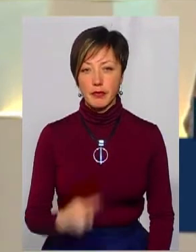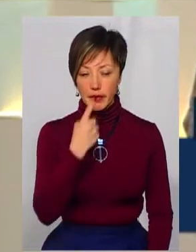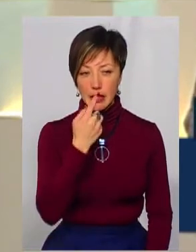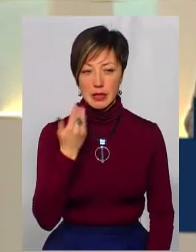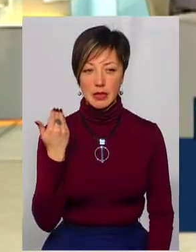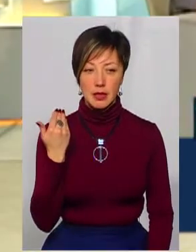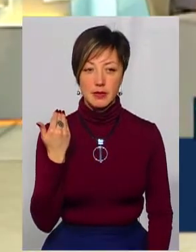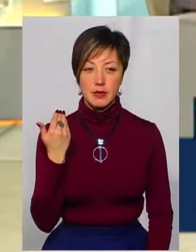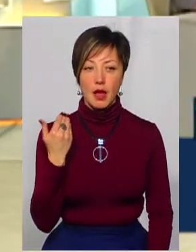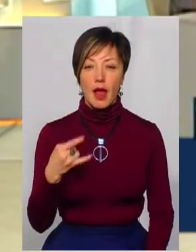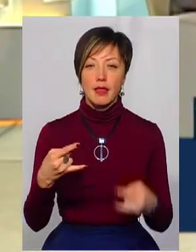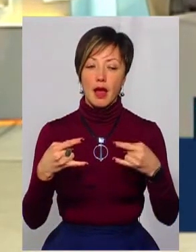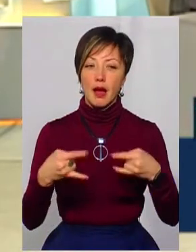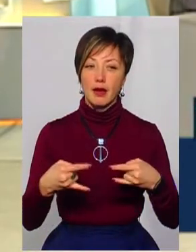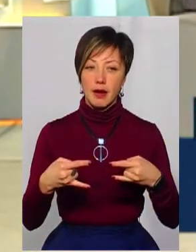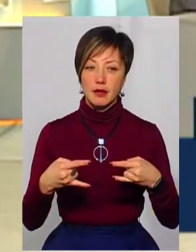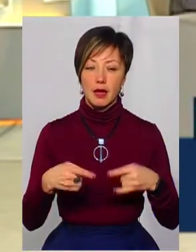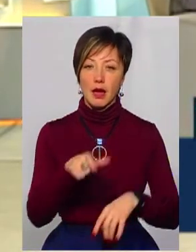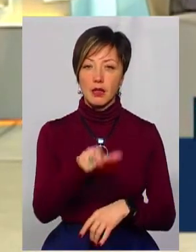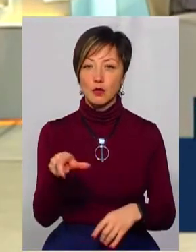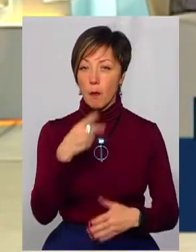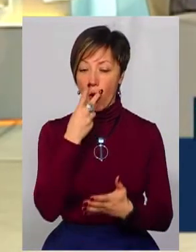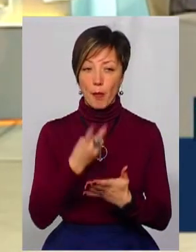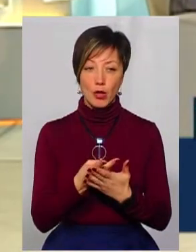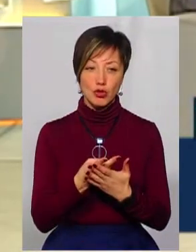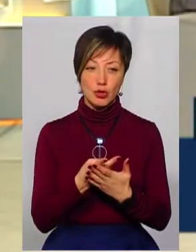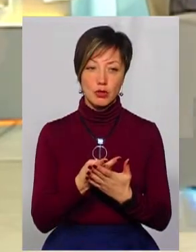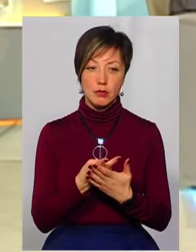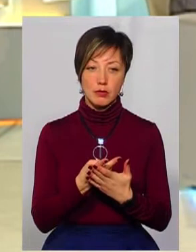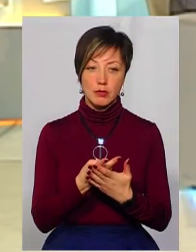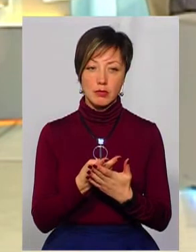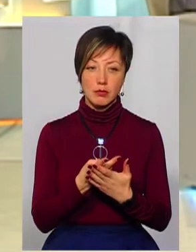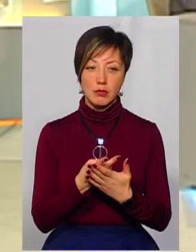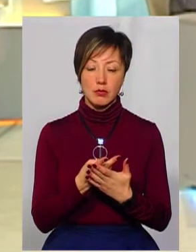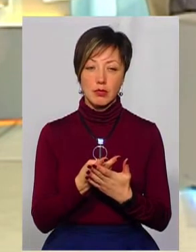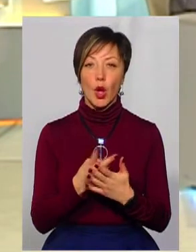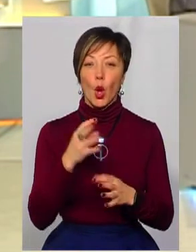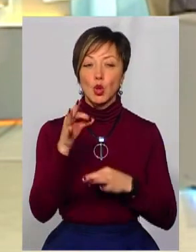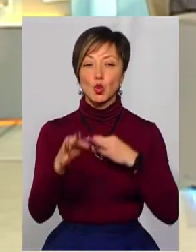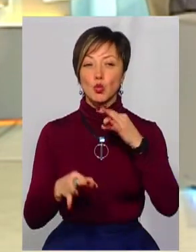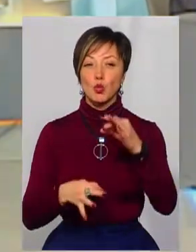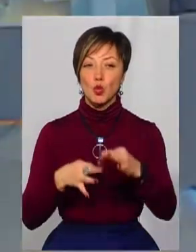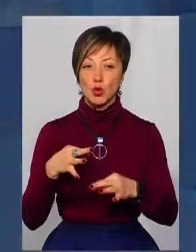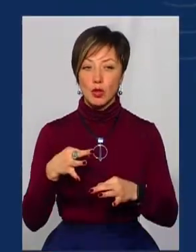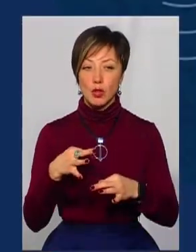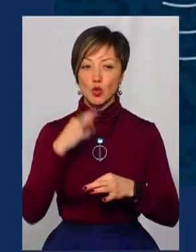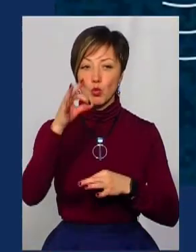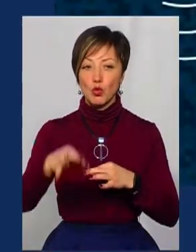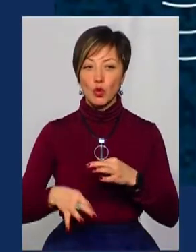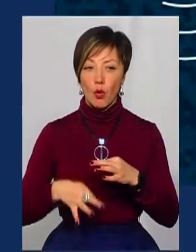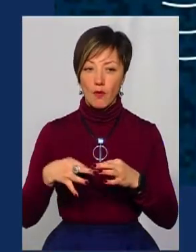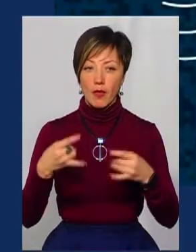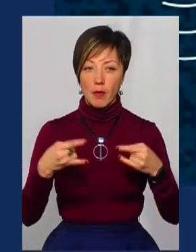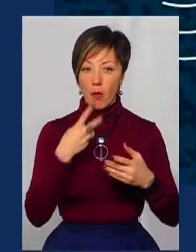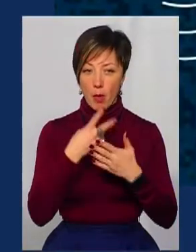Віднедавна на екранах глядачі побачили, глядачі супутникового телебачення побачили таке